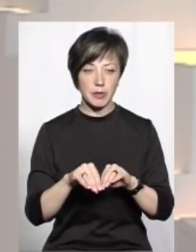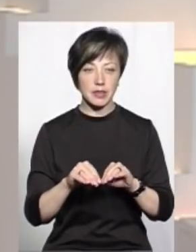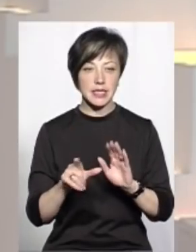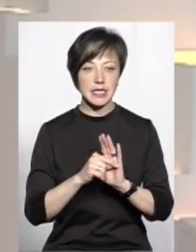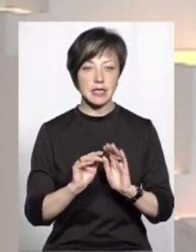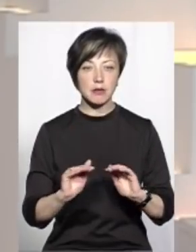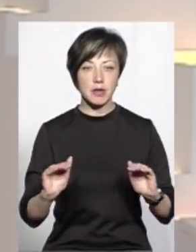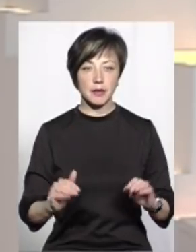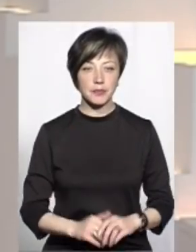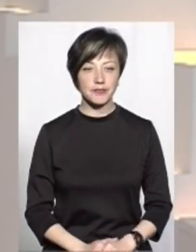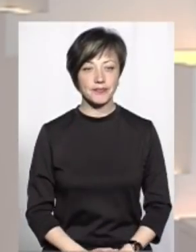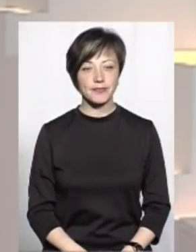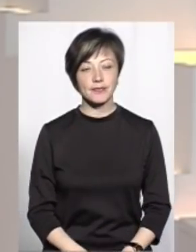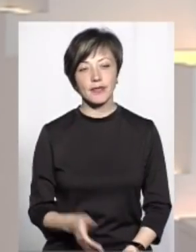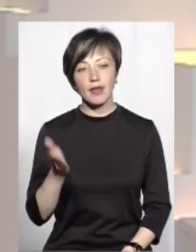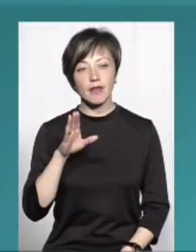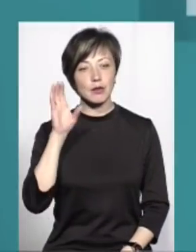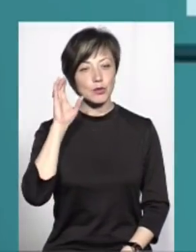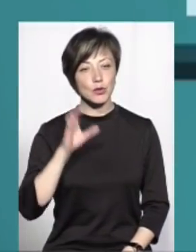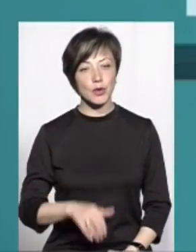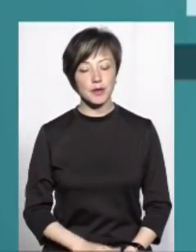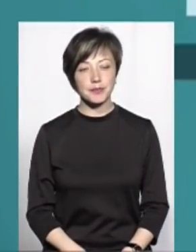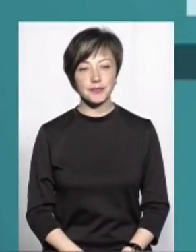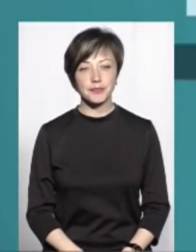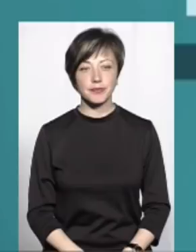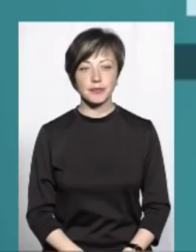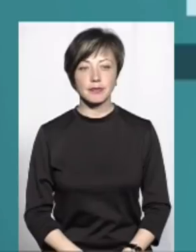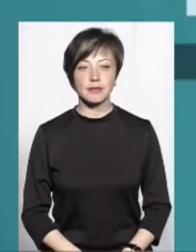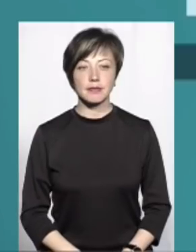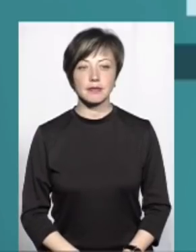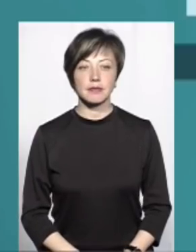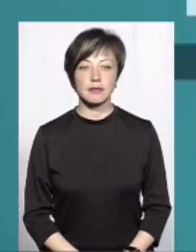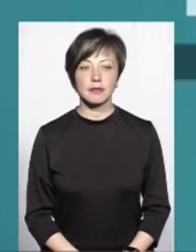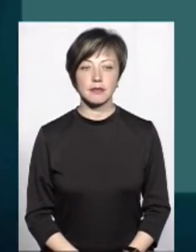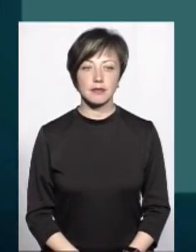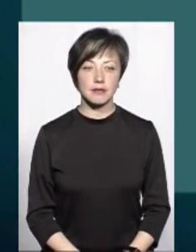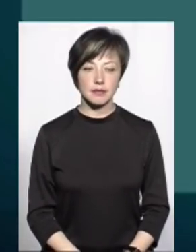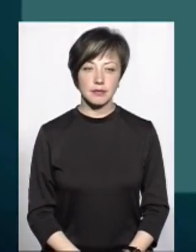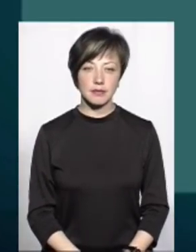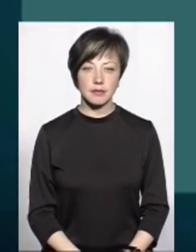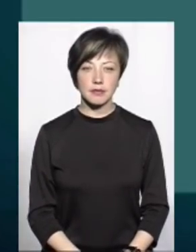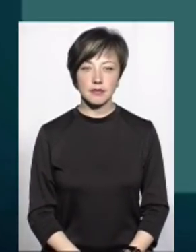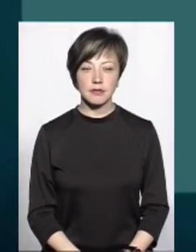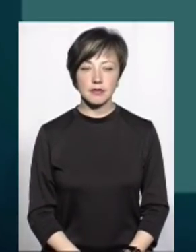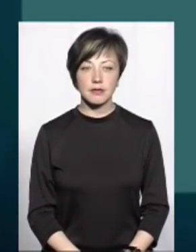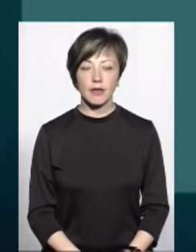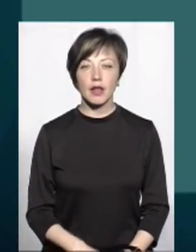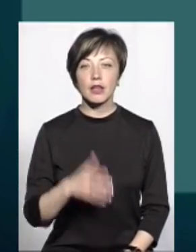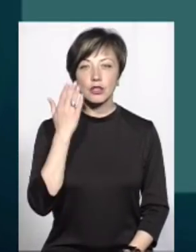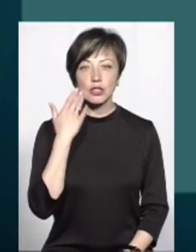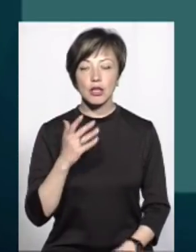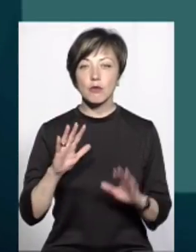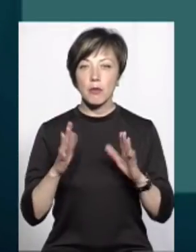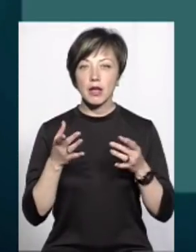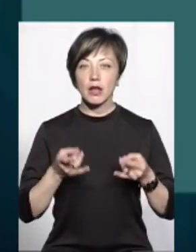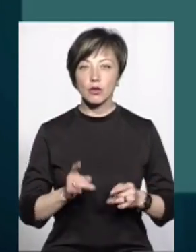дітьми Світанок». Давайте послухаємо. Ще з моменту зародження немовляти